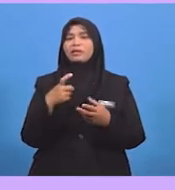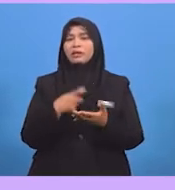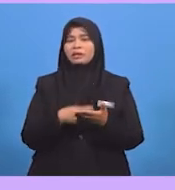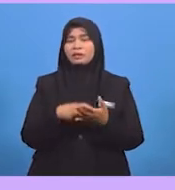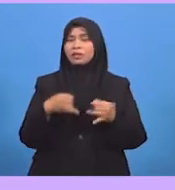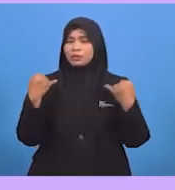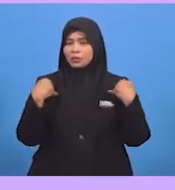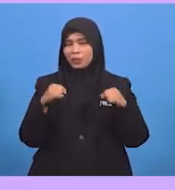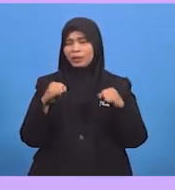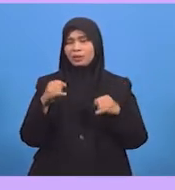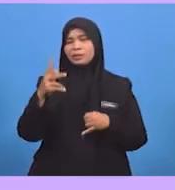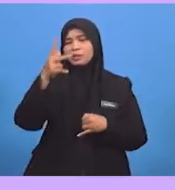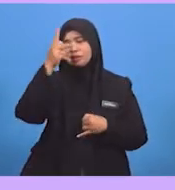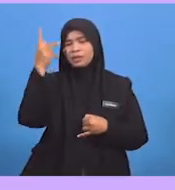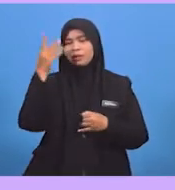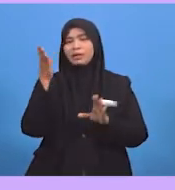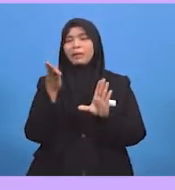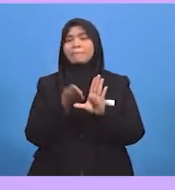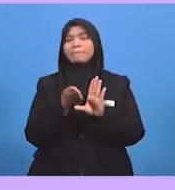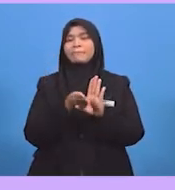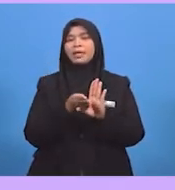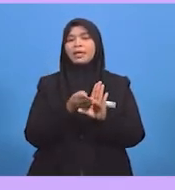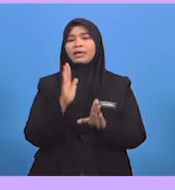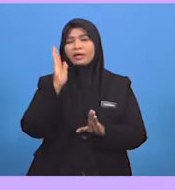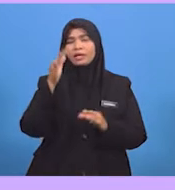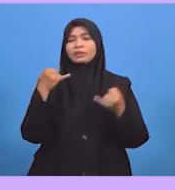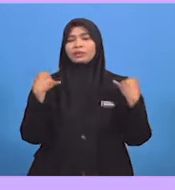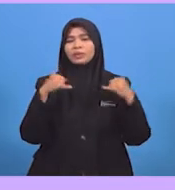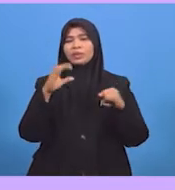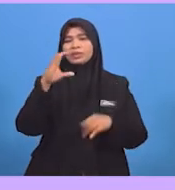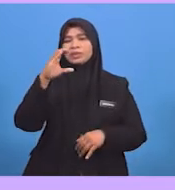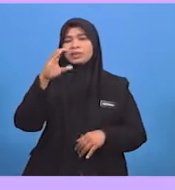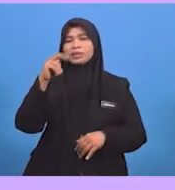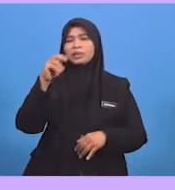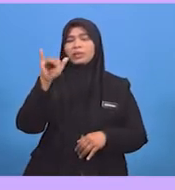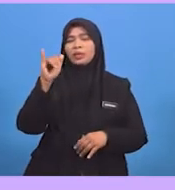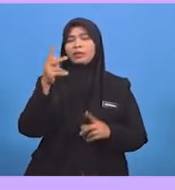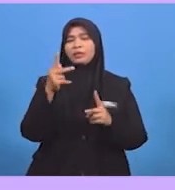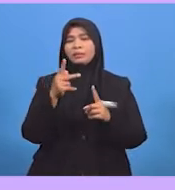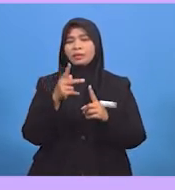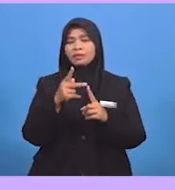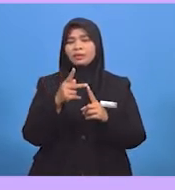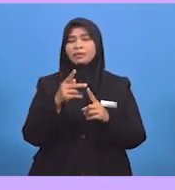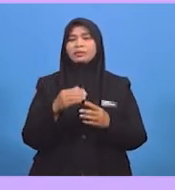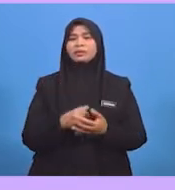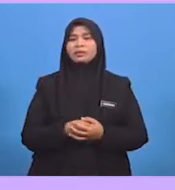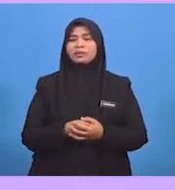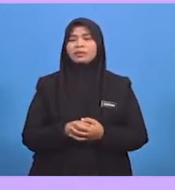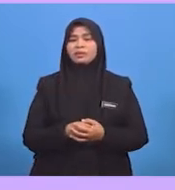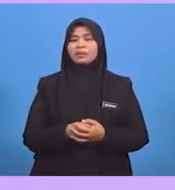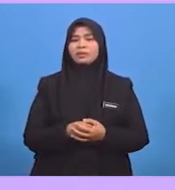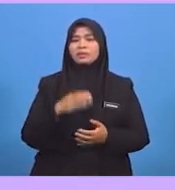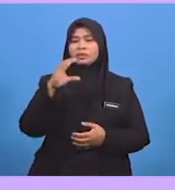Guna harga jualan kerana bank akan jual CNY kepada syarikat PQR. CNY 1 sama